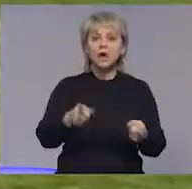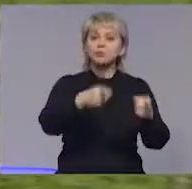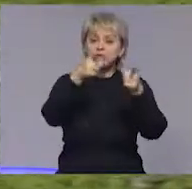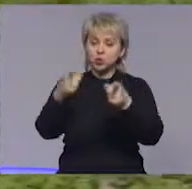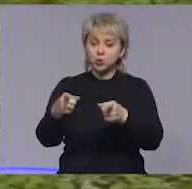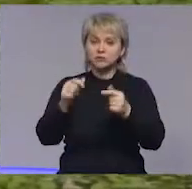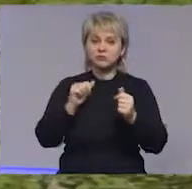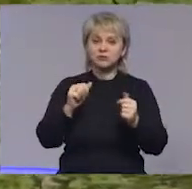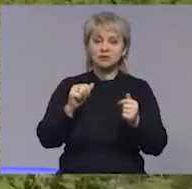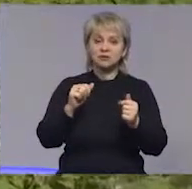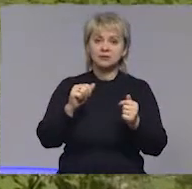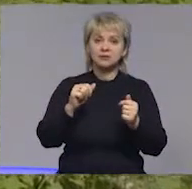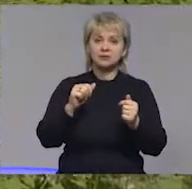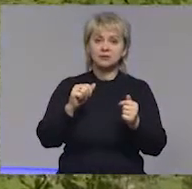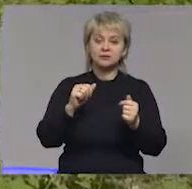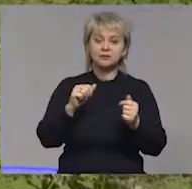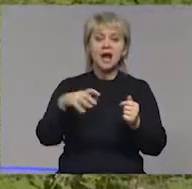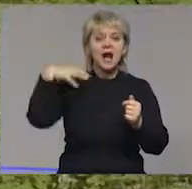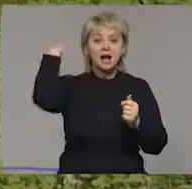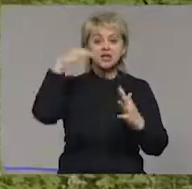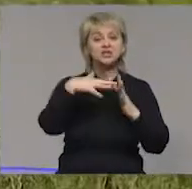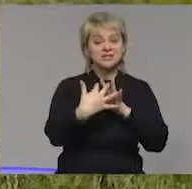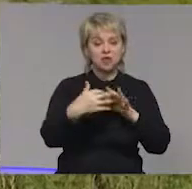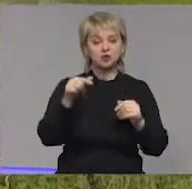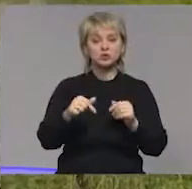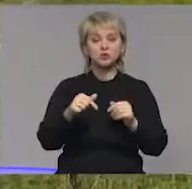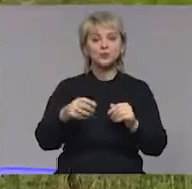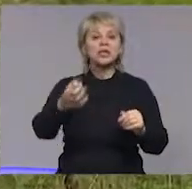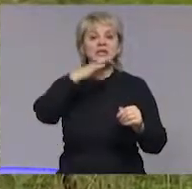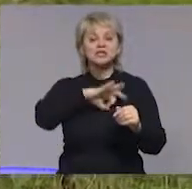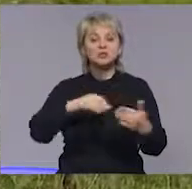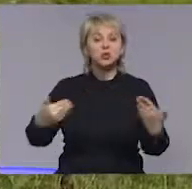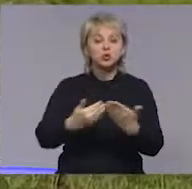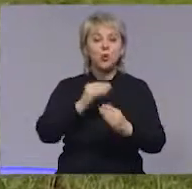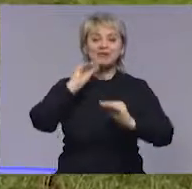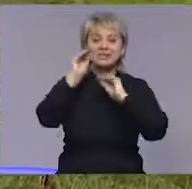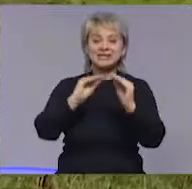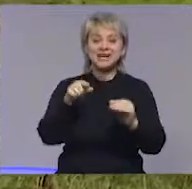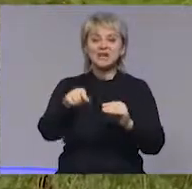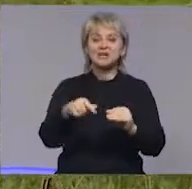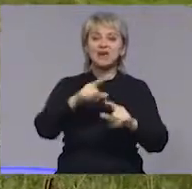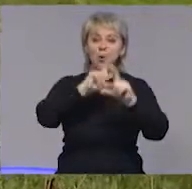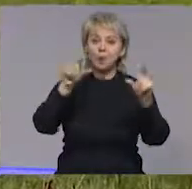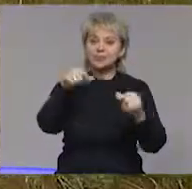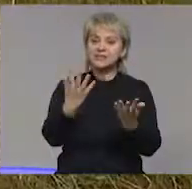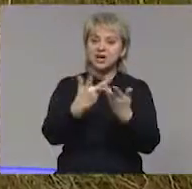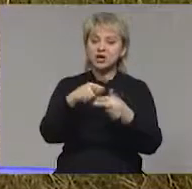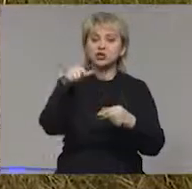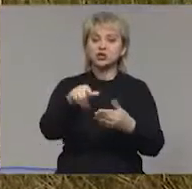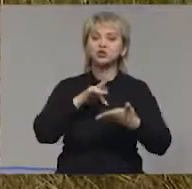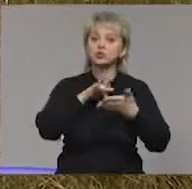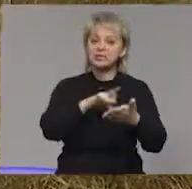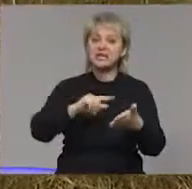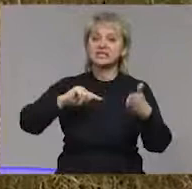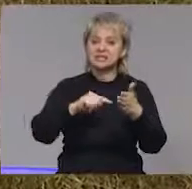переносимся в казачью станицу. Использовать новые декорации в этнокомплексе рассчитывают и в